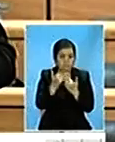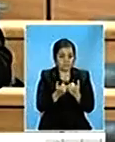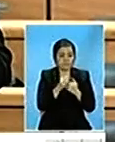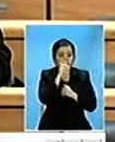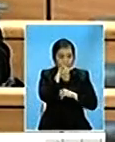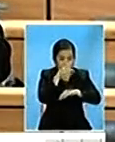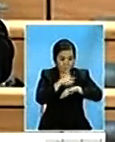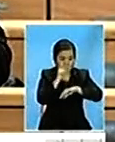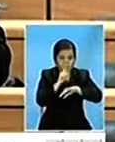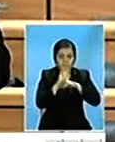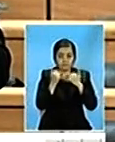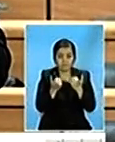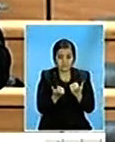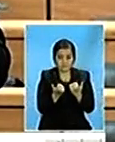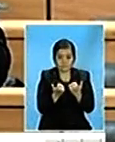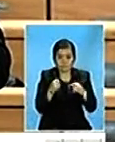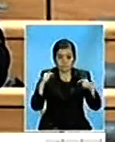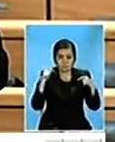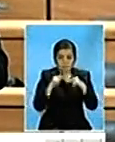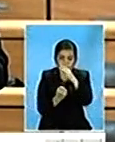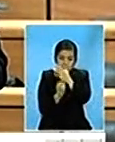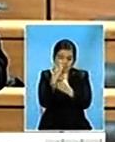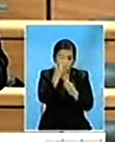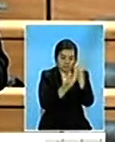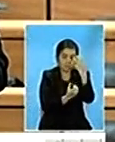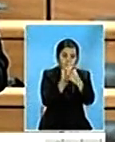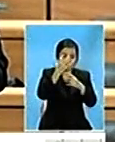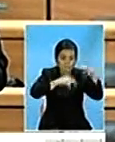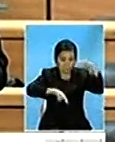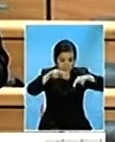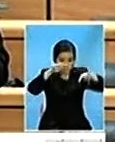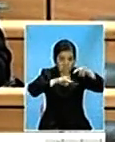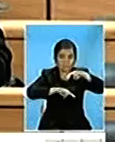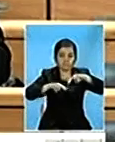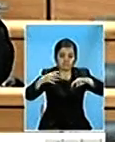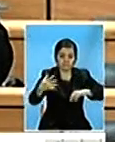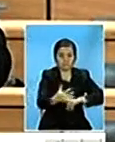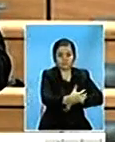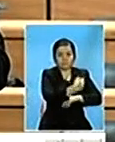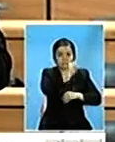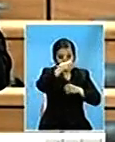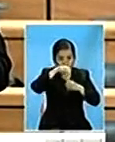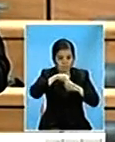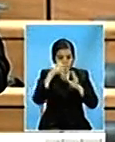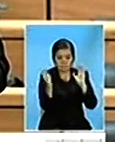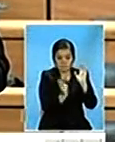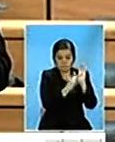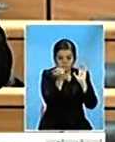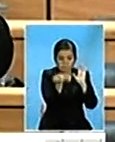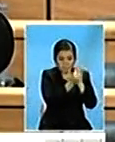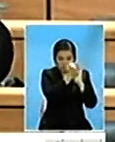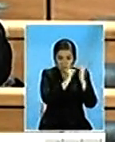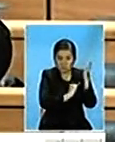านว่าพื้นที่พรุควนเคร่งพื้นที่ควนขี้เสียนเนี่ยต้องยึดคืนพื้นที่ที่มีการออกเอกสารสิทธิ์โดยไม่ช